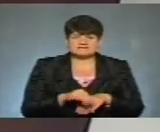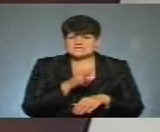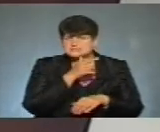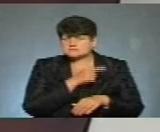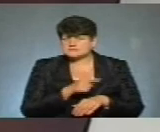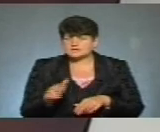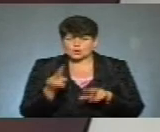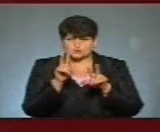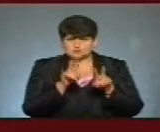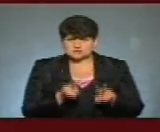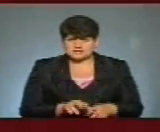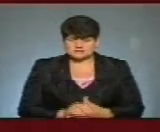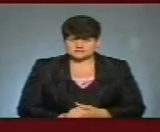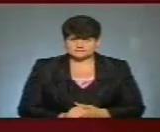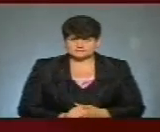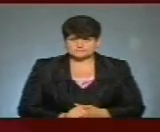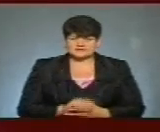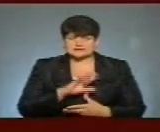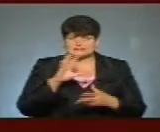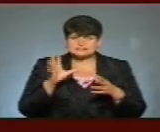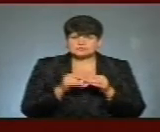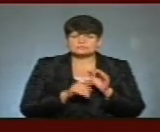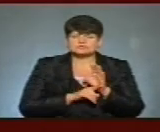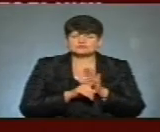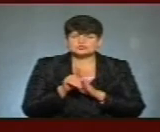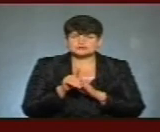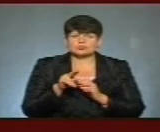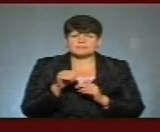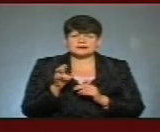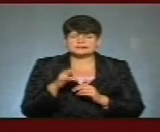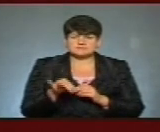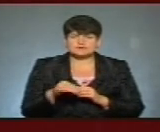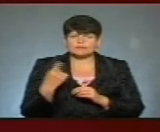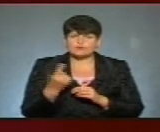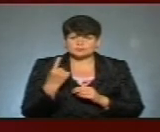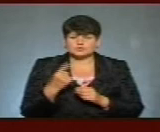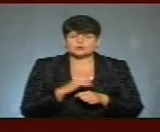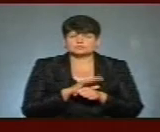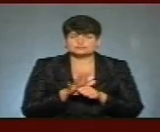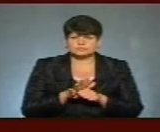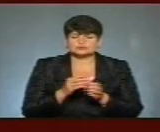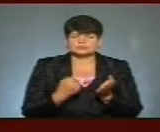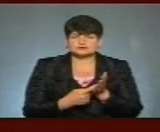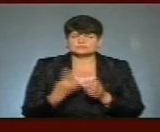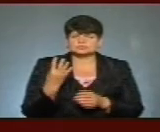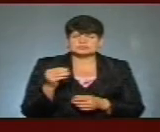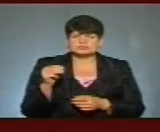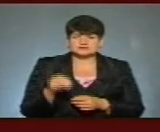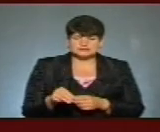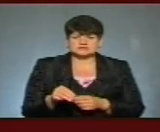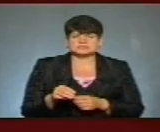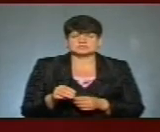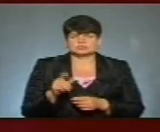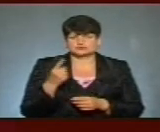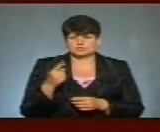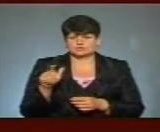каже епідеміолог. Загалом з початку пандемії в області COVID-19 підтвердили в 4 тисяч однієї